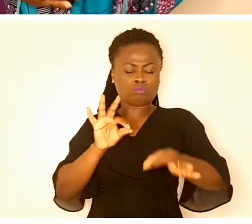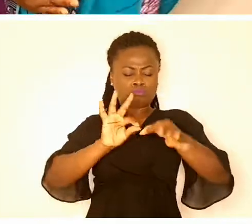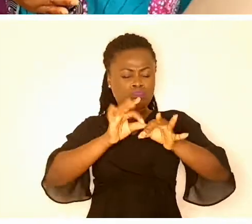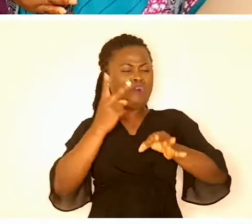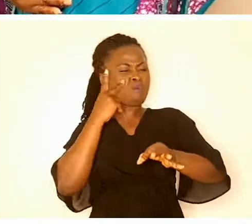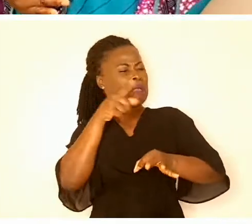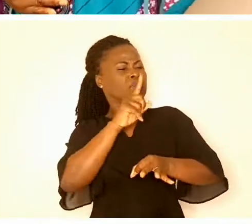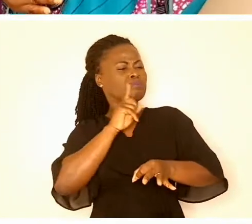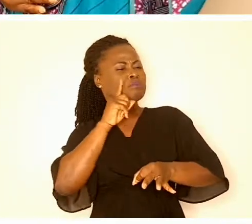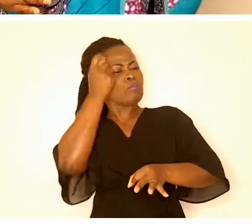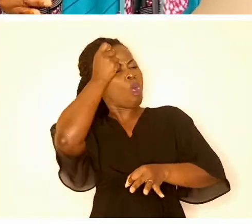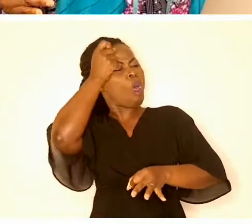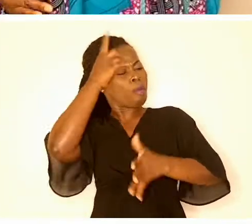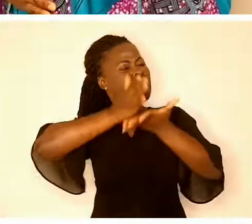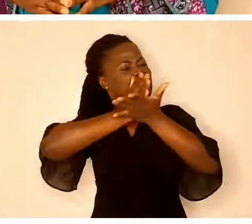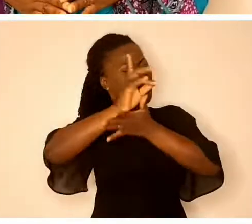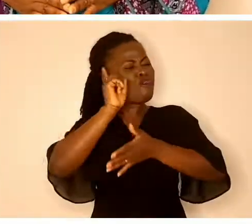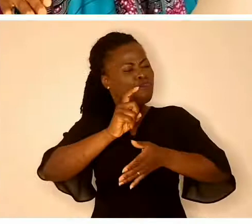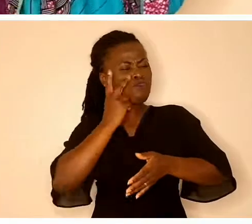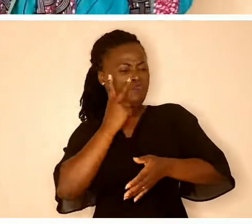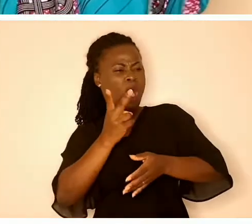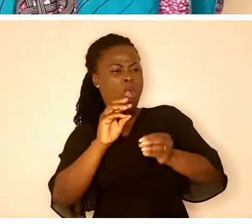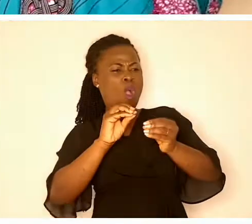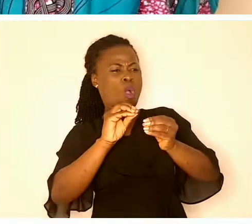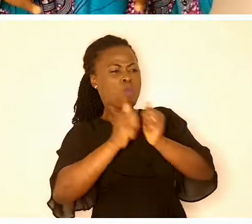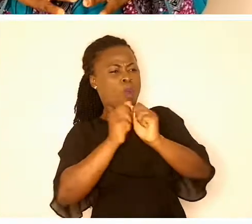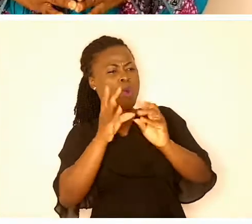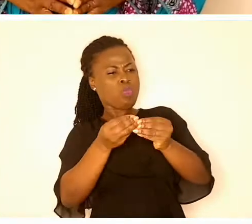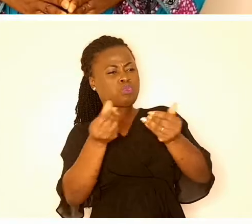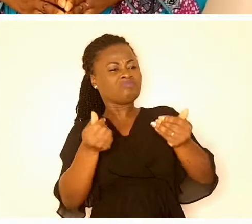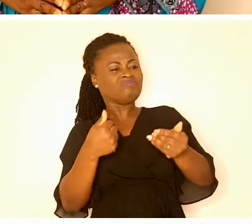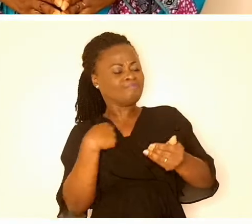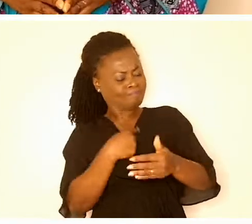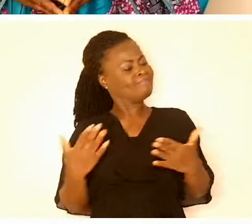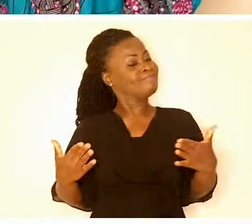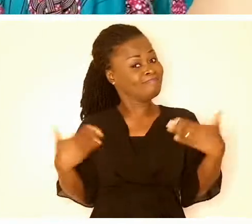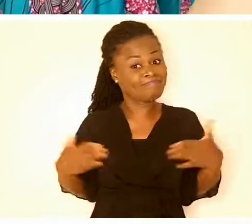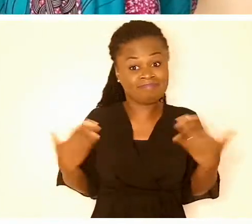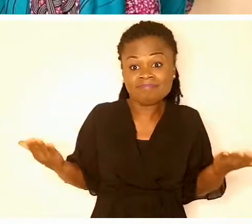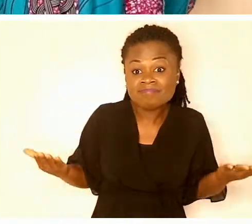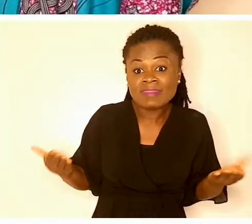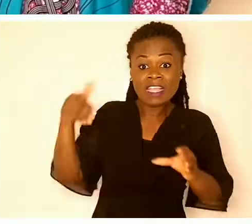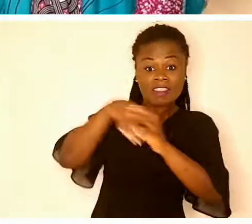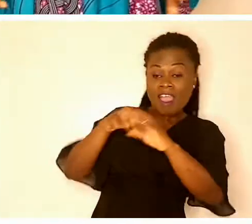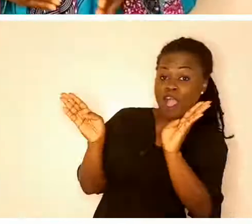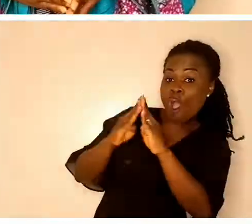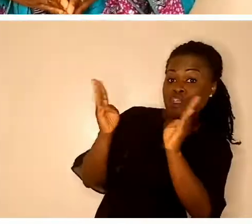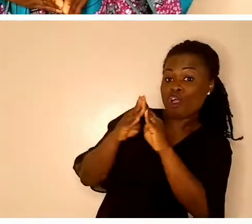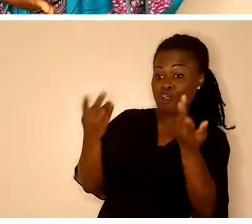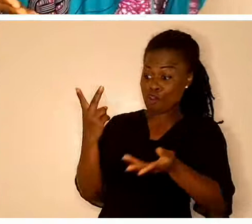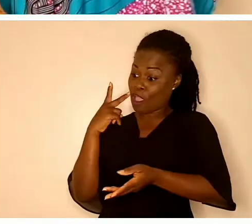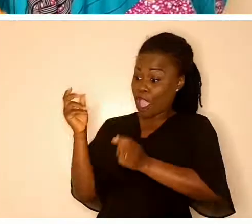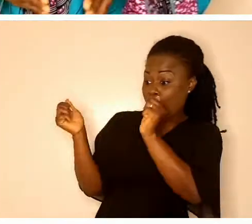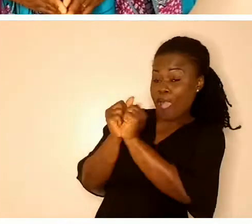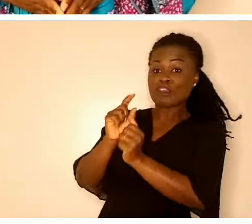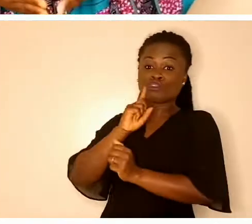et que tu vois une situation se résoudre, vous ne savez pas le bien que ça fait. De se retrouver dans une conférence officielle avec